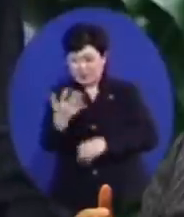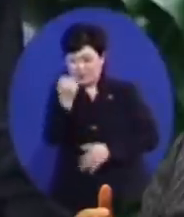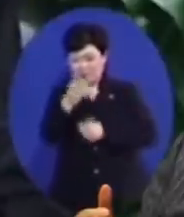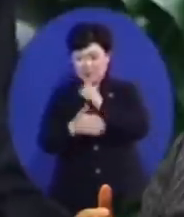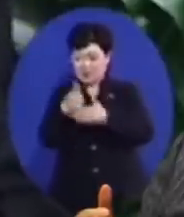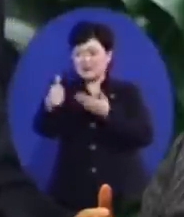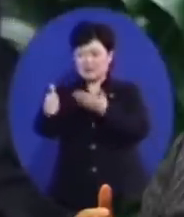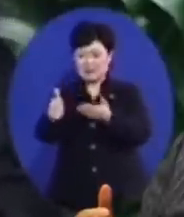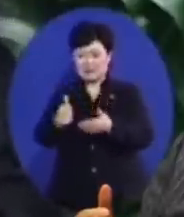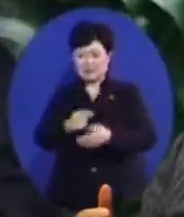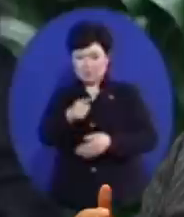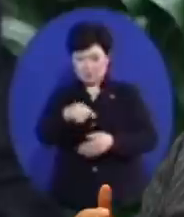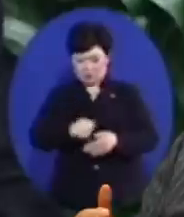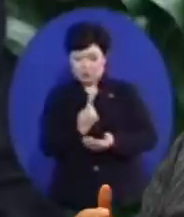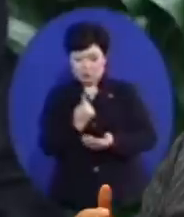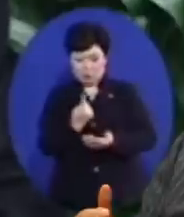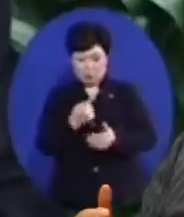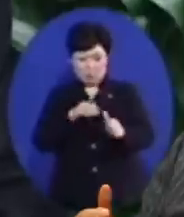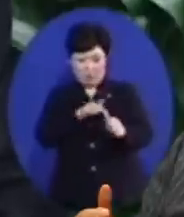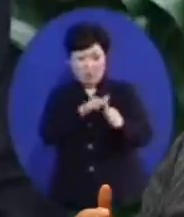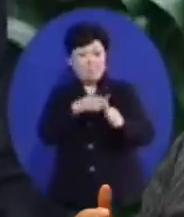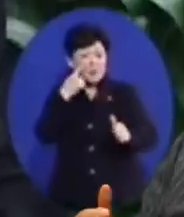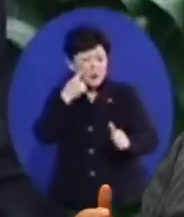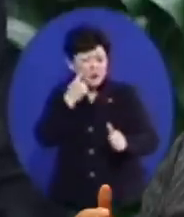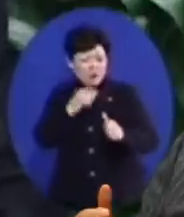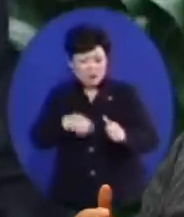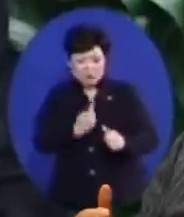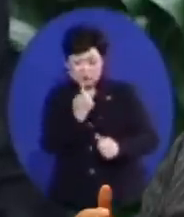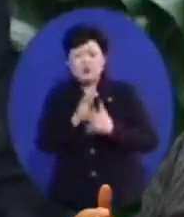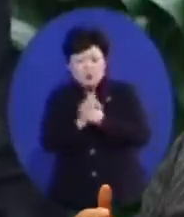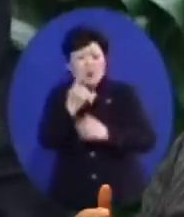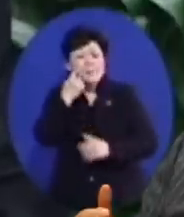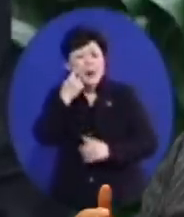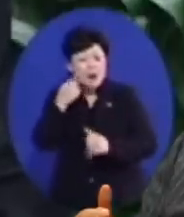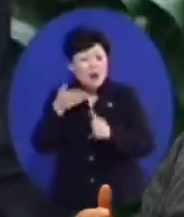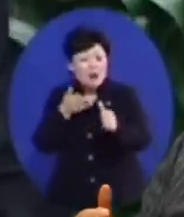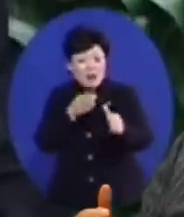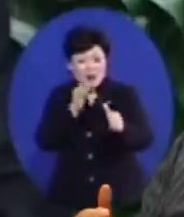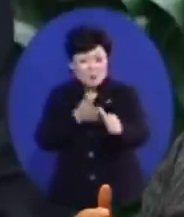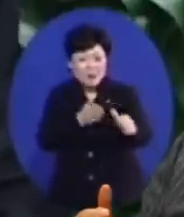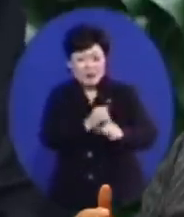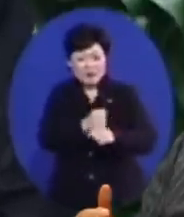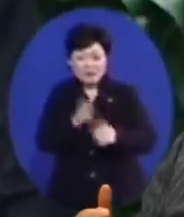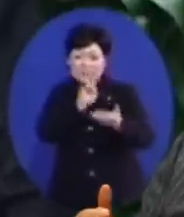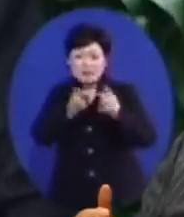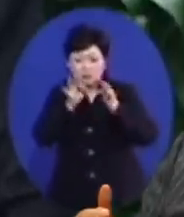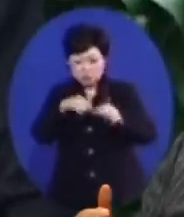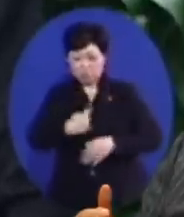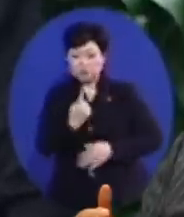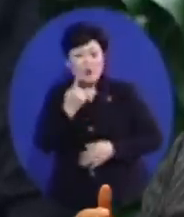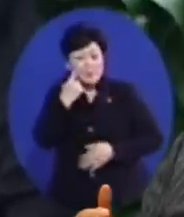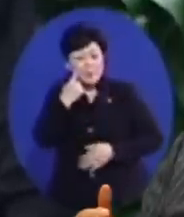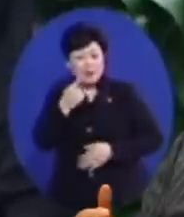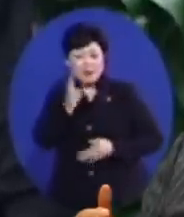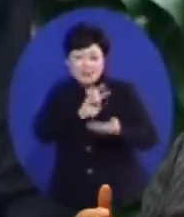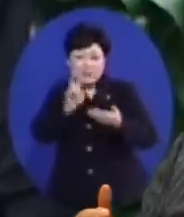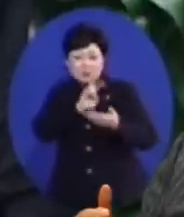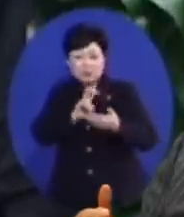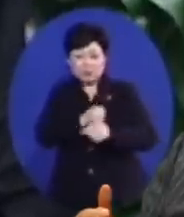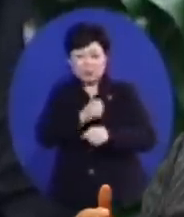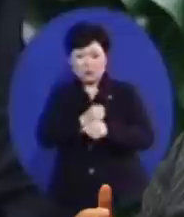하나님이 자꾸 네가 스스로 하라고 합니다. 기도도 네가 스스로 해라. 찬송도 스스로 해라. 찬송도